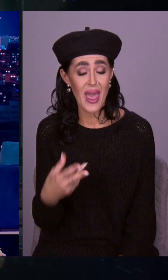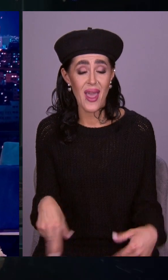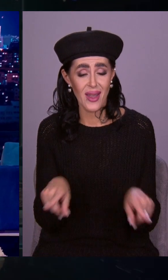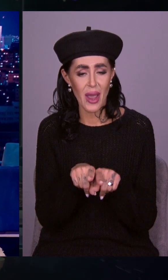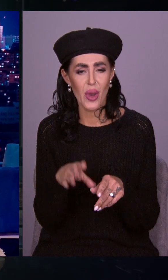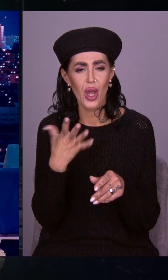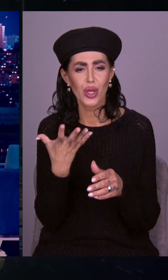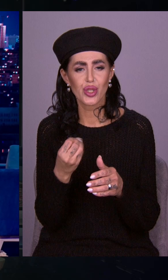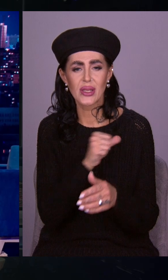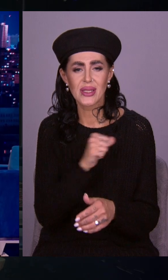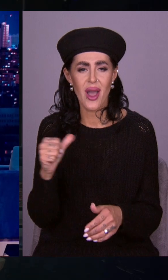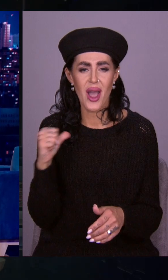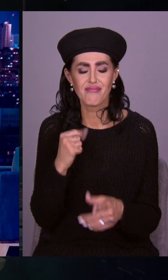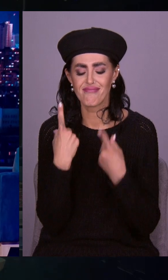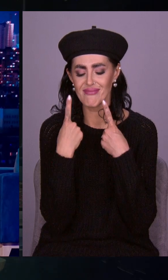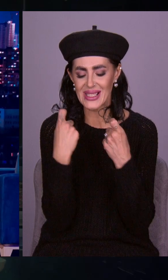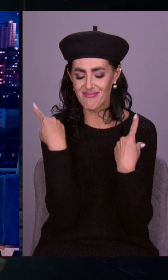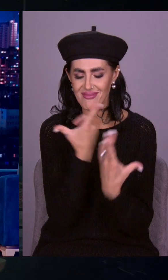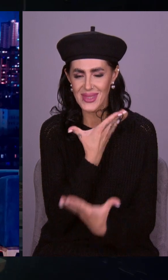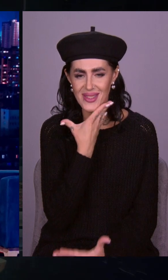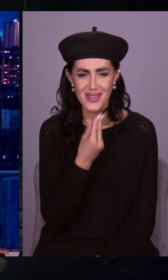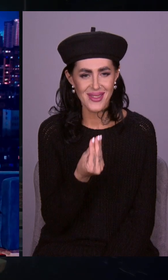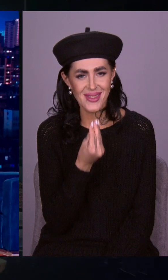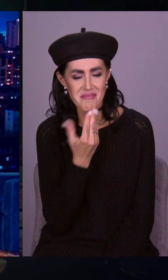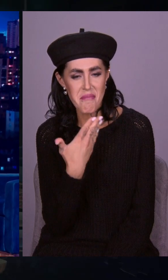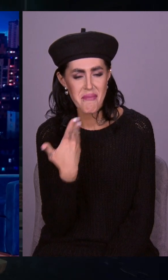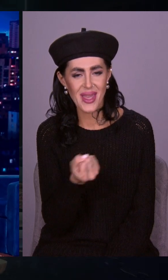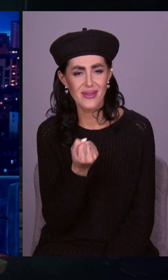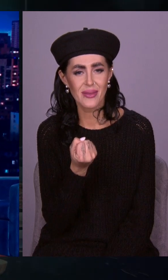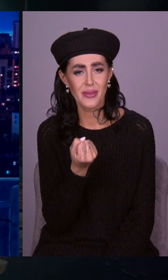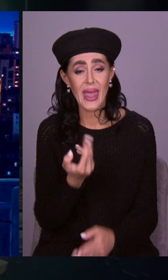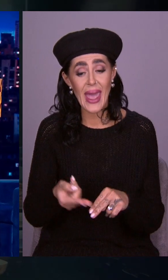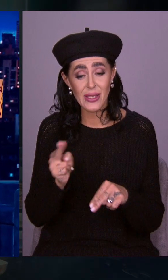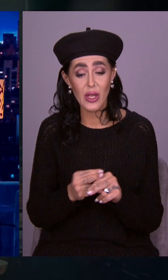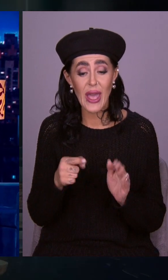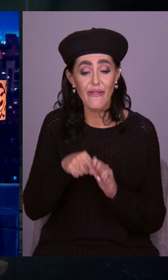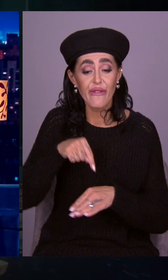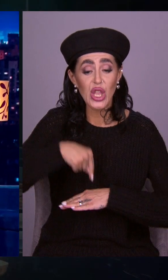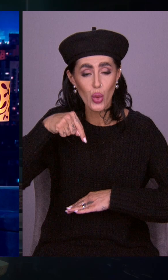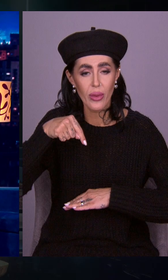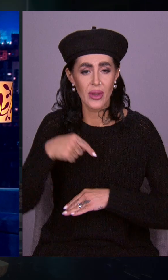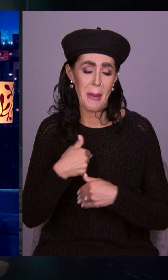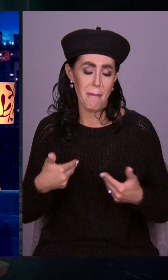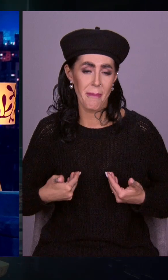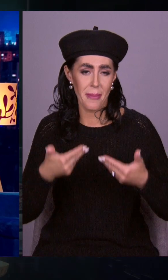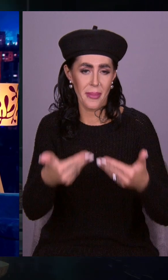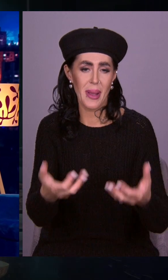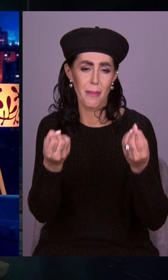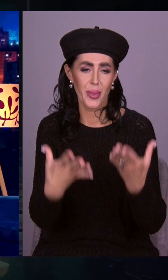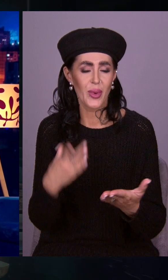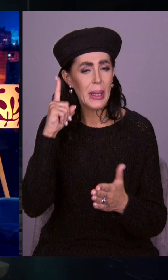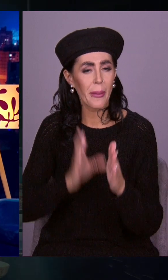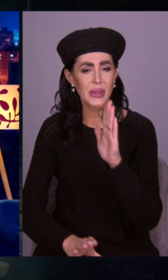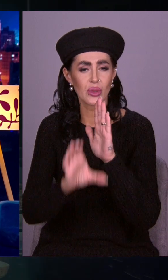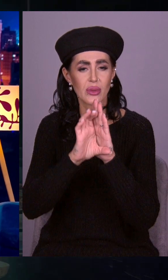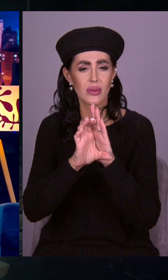ще й капець яка сексуальна. Ну, погодьтеся. Для того, щоб відчути це, ми пропонуємо вам просто прислухатися.